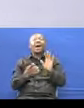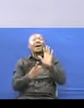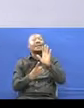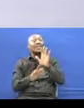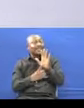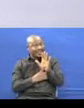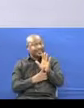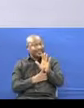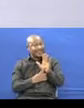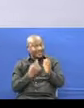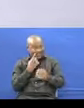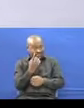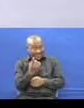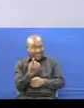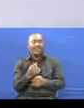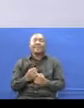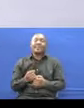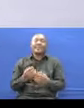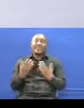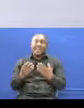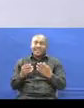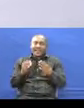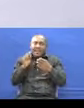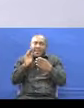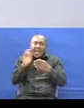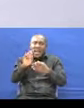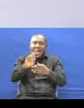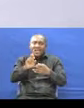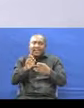Sita, eh? Vizuri kabisa. Na ni vyumba vingapi ambapo vimewekwa kivuli?